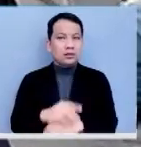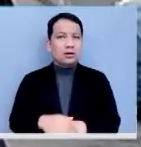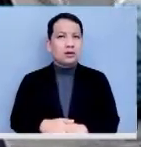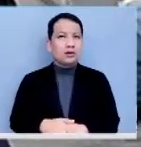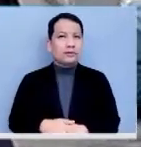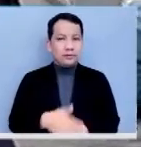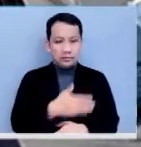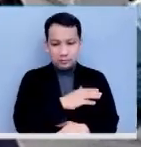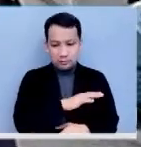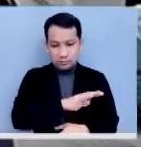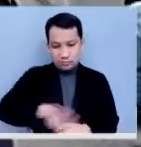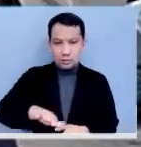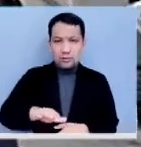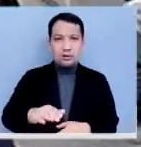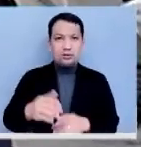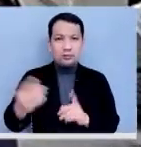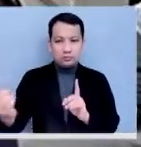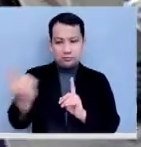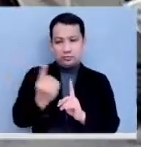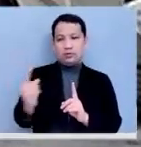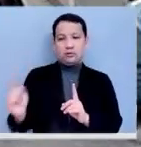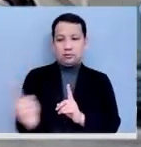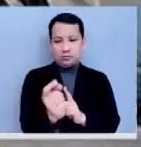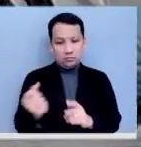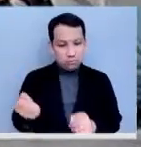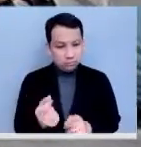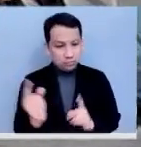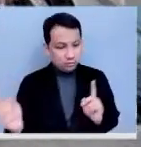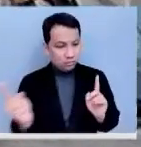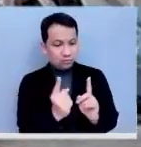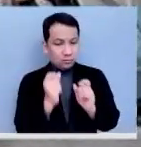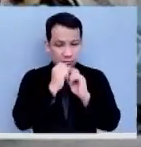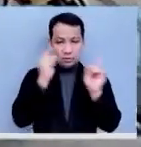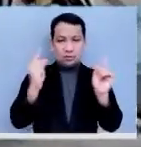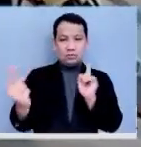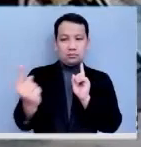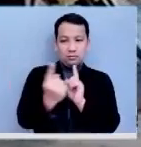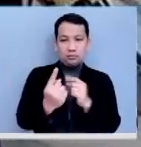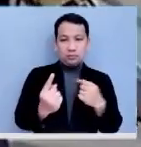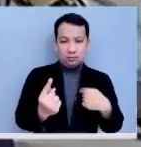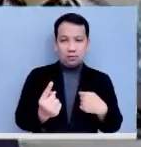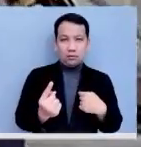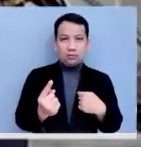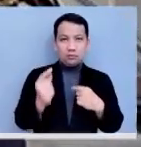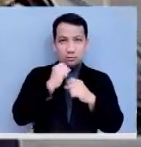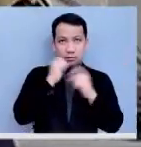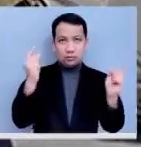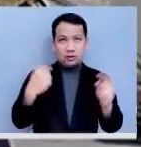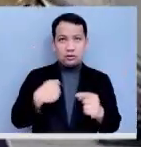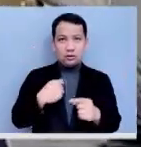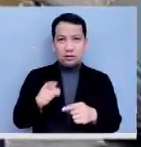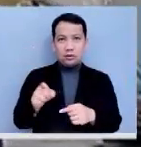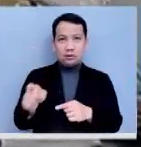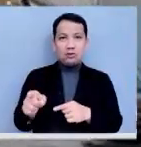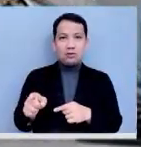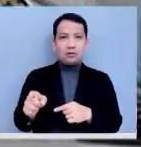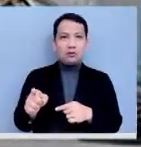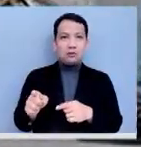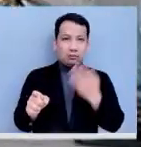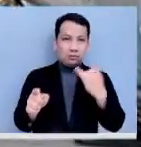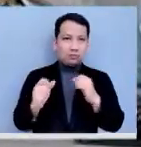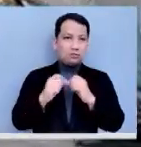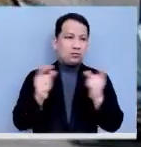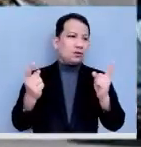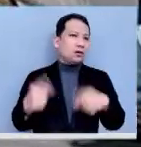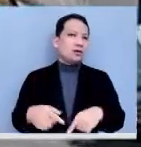ko, bumaba siya. Susugurin niya ako. E nagulat ako nung susugurin ako, nabigla rin ako sa kanya na ewan ko kung paano ano